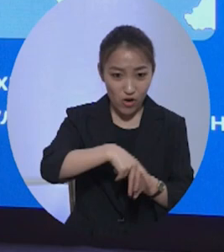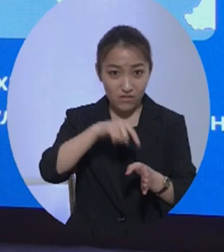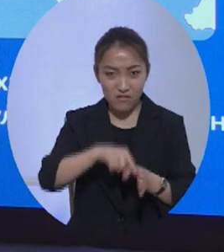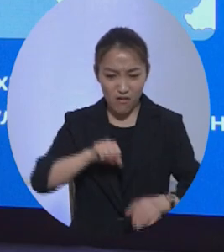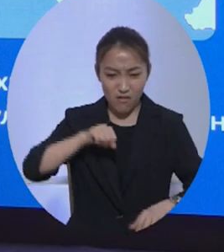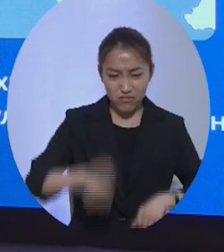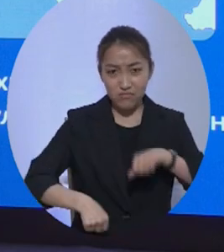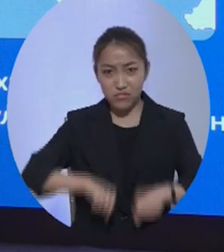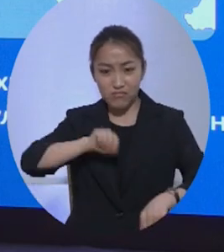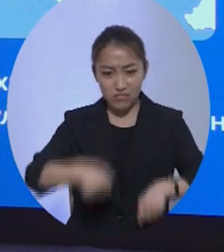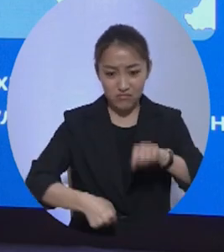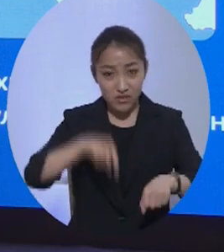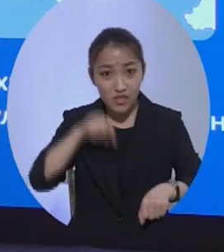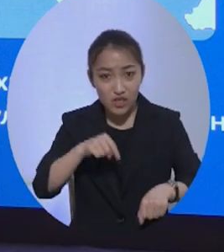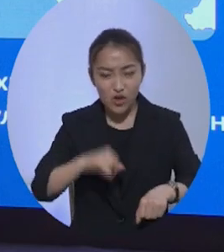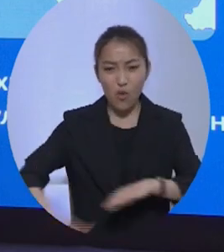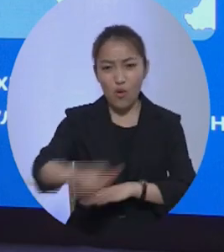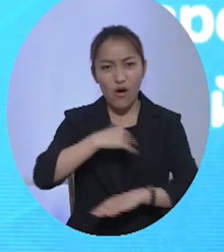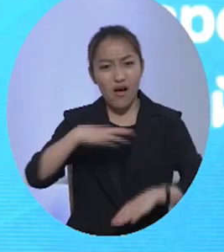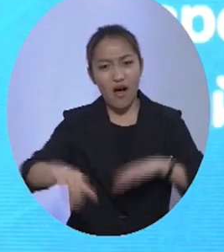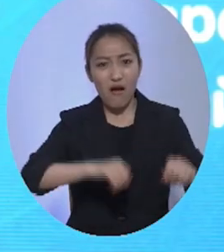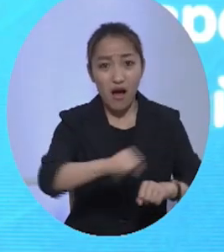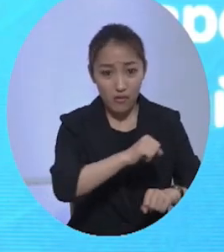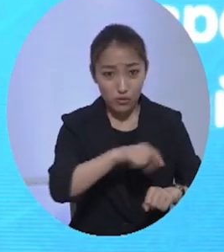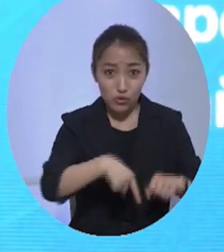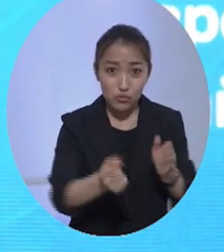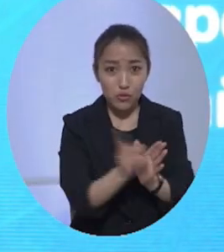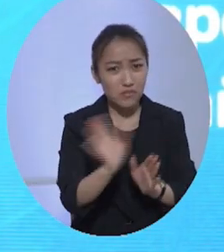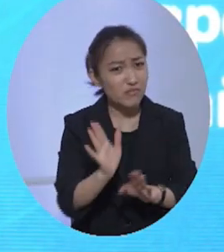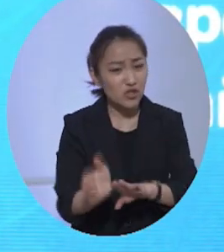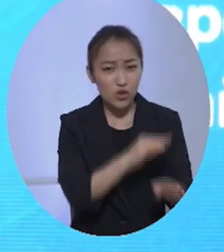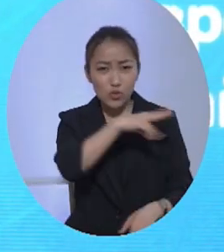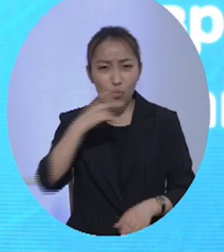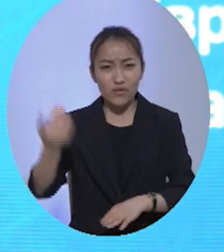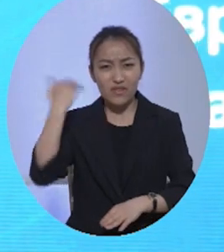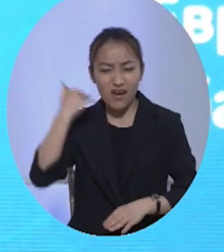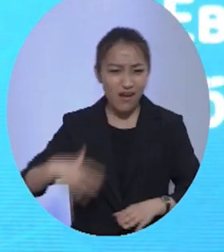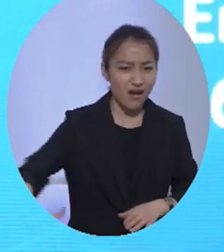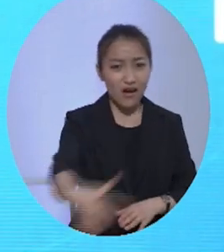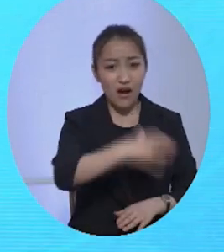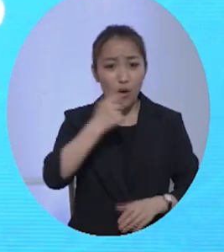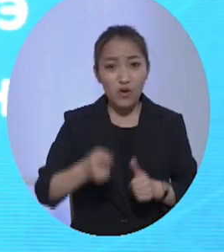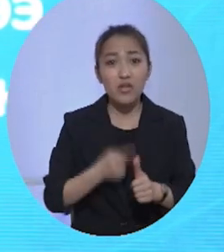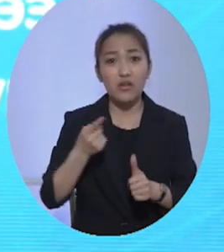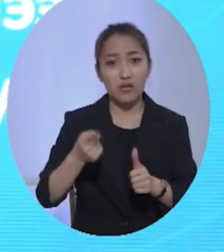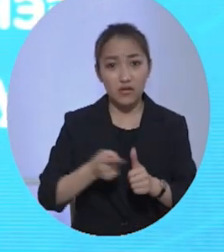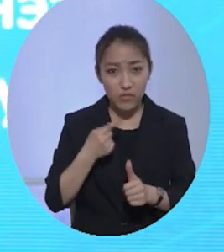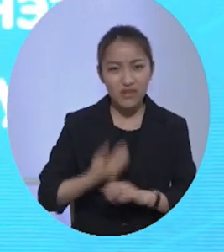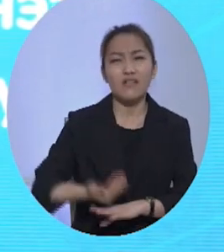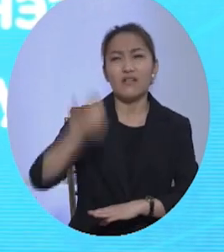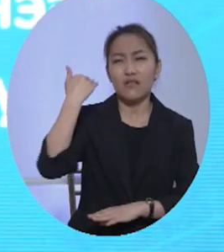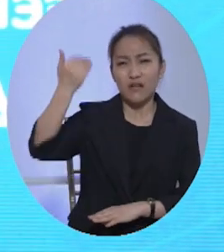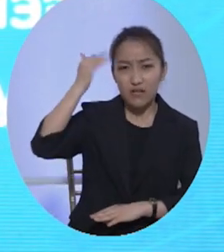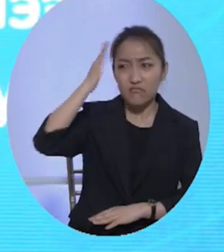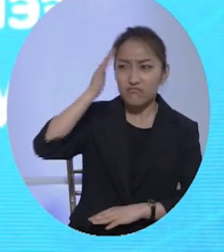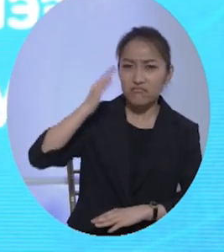ярихгүй байна. Түүхийн хүрдийг хэн эргүүлж авсан бэ гэхээр өвөг дээдсүүд маань эргүүлж авсан юм байна. За тэгвэл яагаад